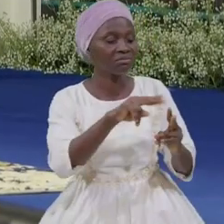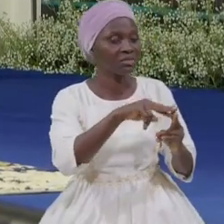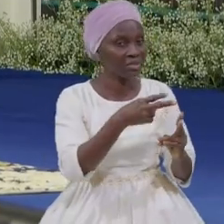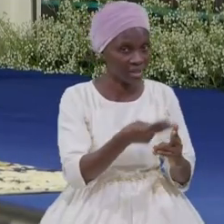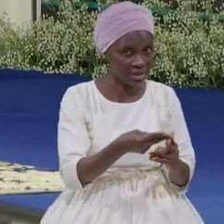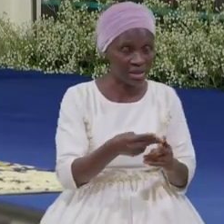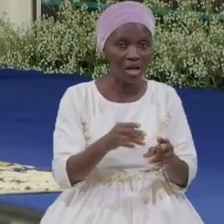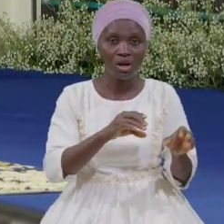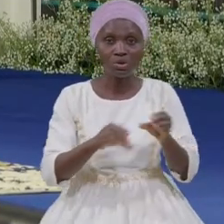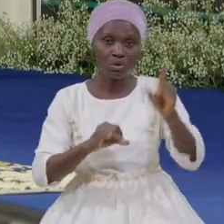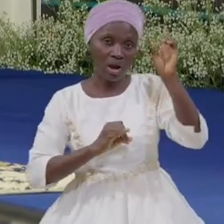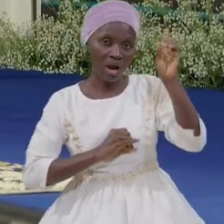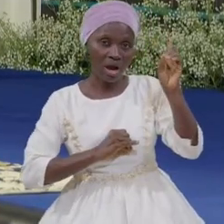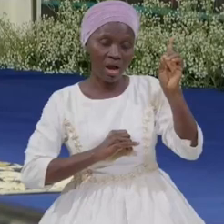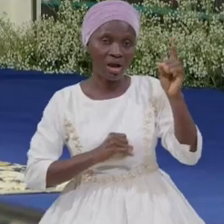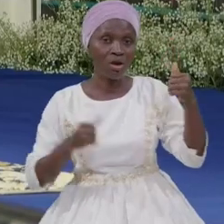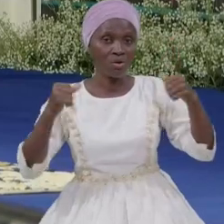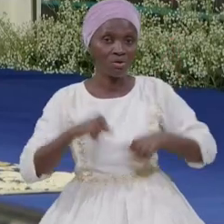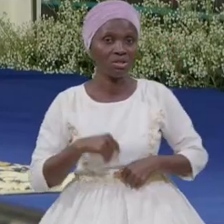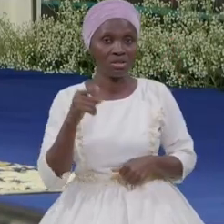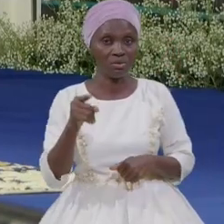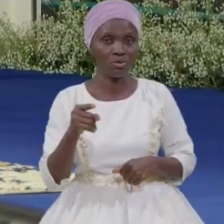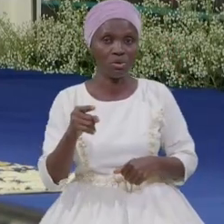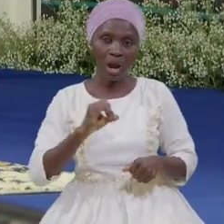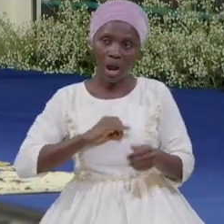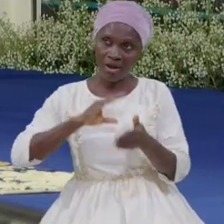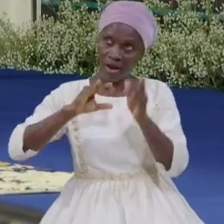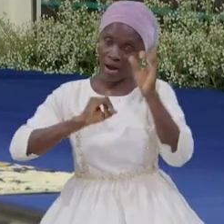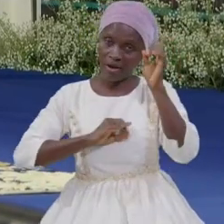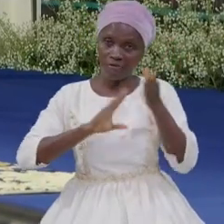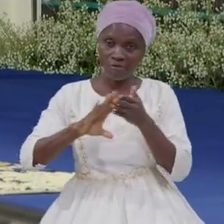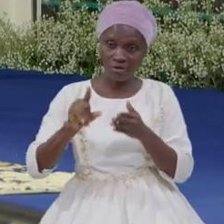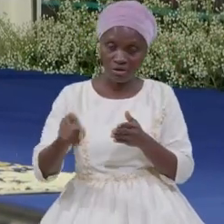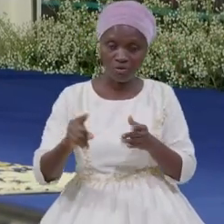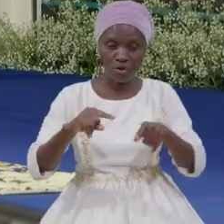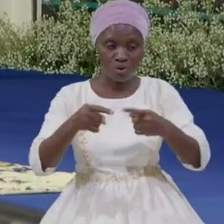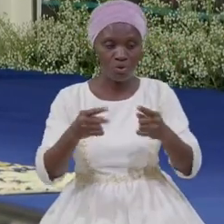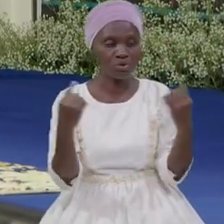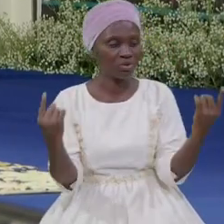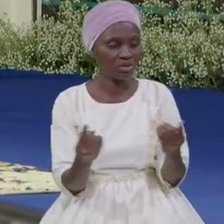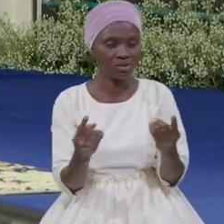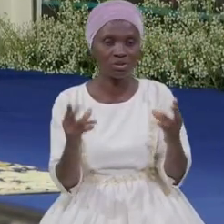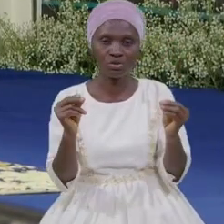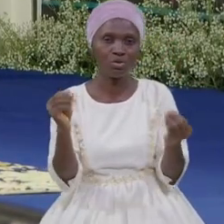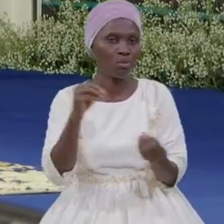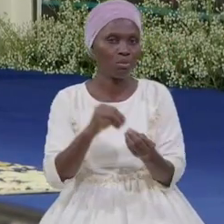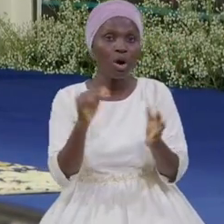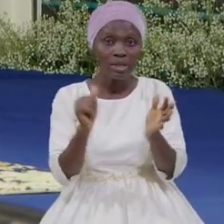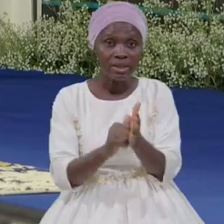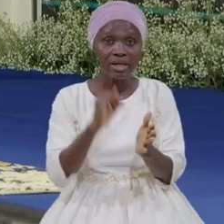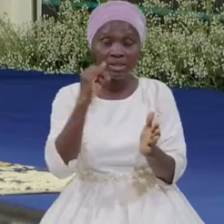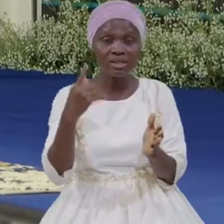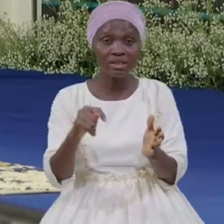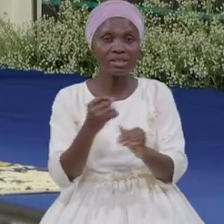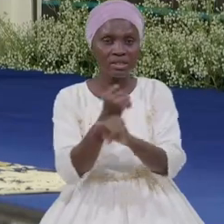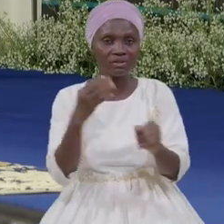te pardonne, va, mais ne pêche plus. Ça, c'est le salut de